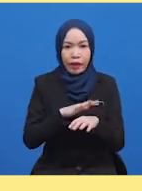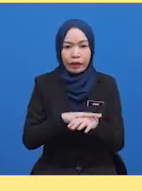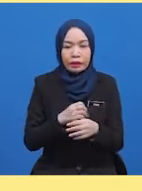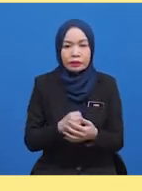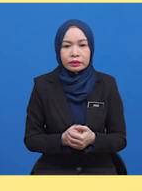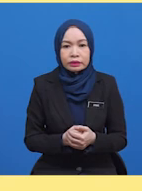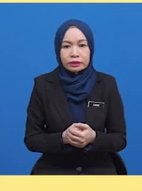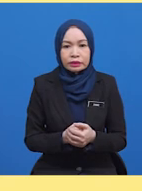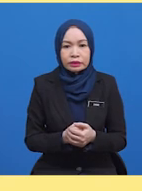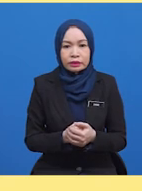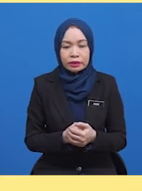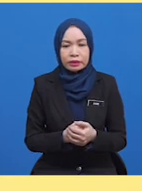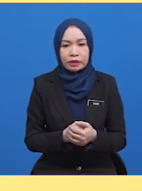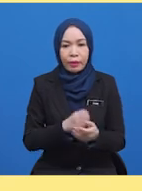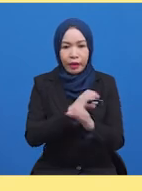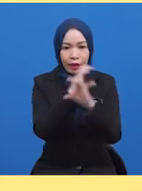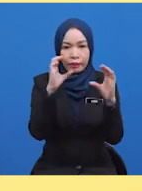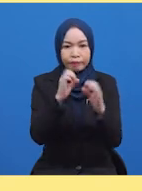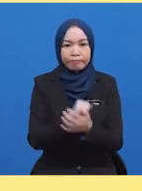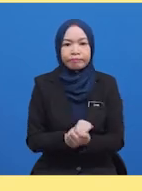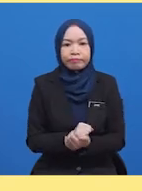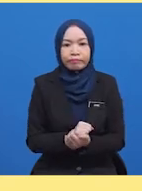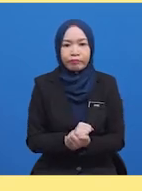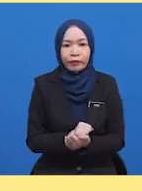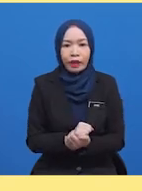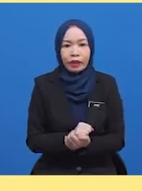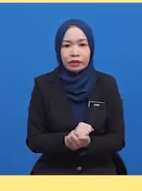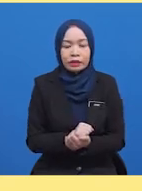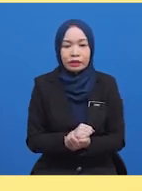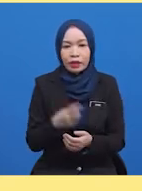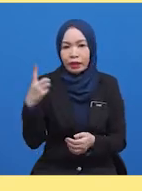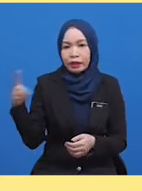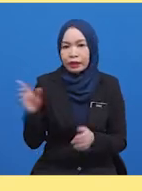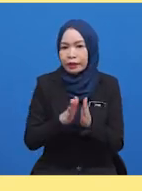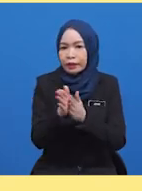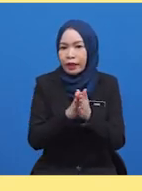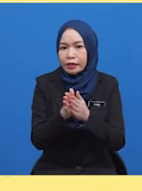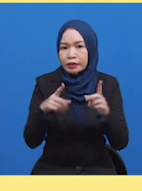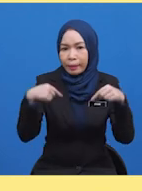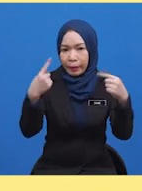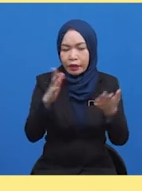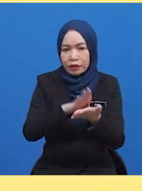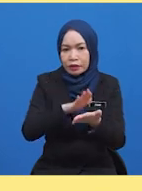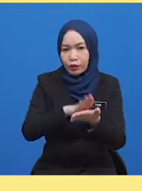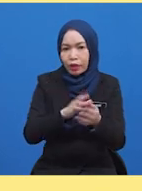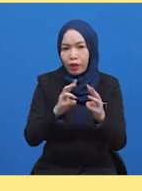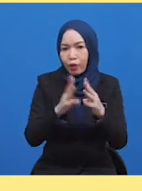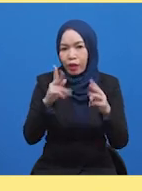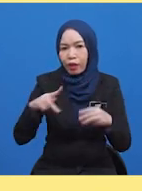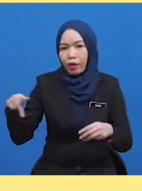sebagai contoh beruntung amat rajin kesekolah walaupun hujan lebat dan